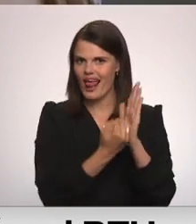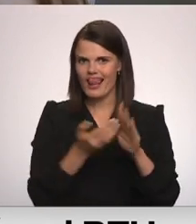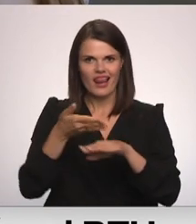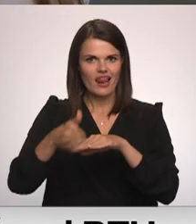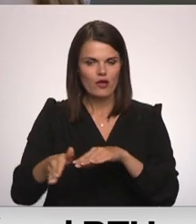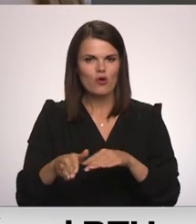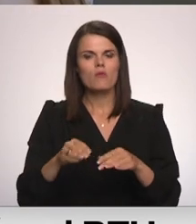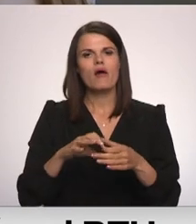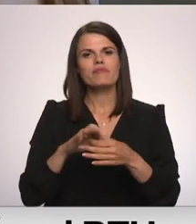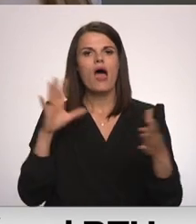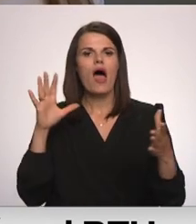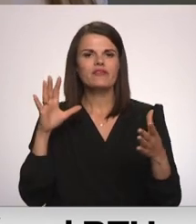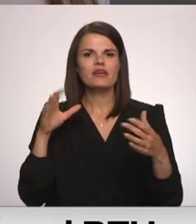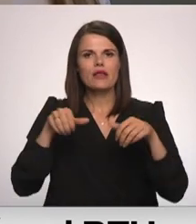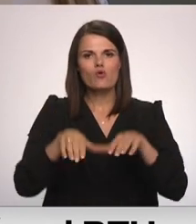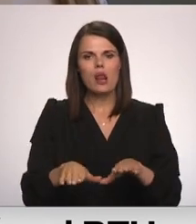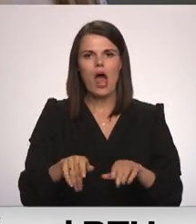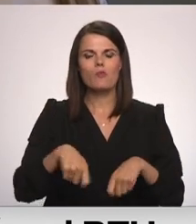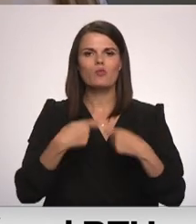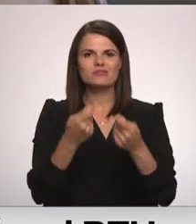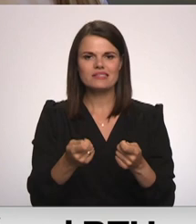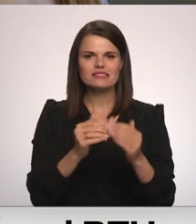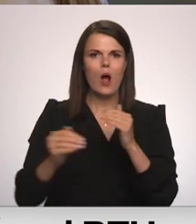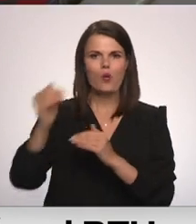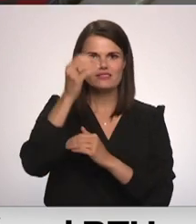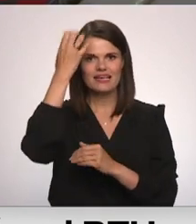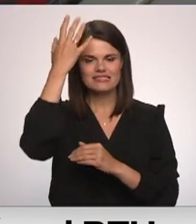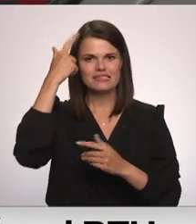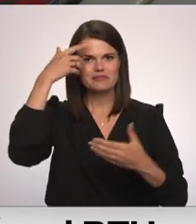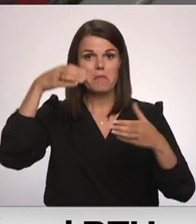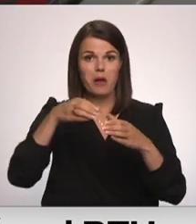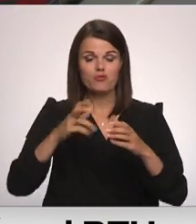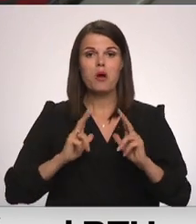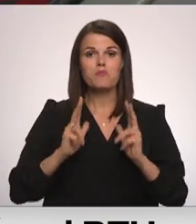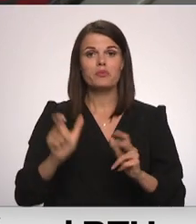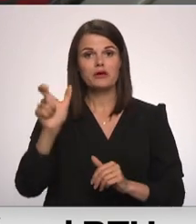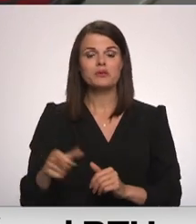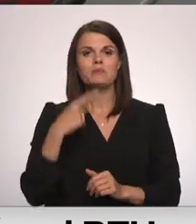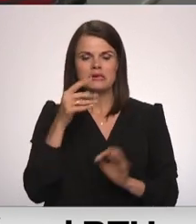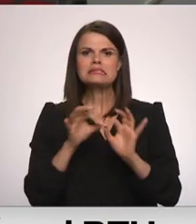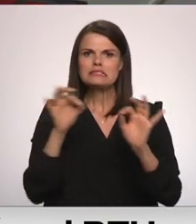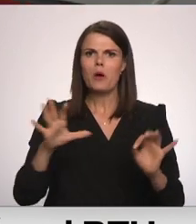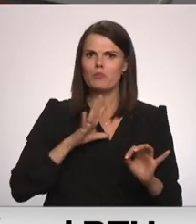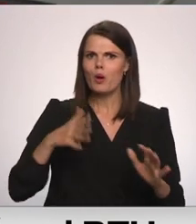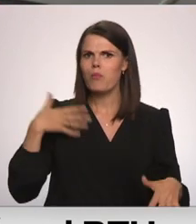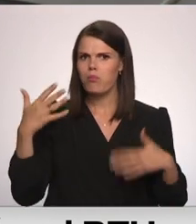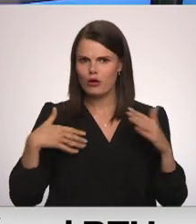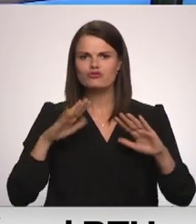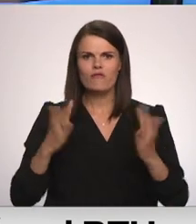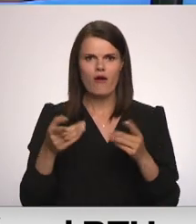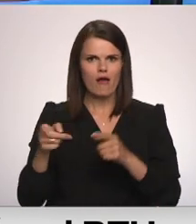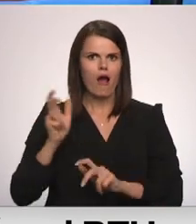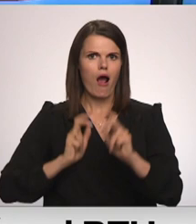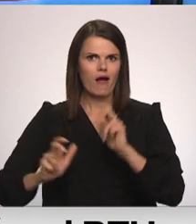Neatkarīgu atzinumu sniedza augstākās izglītības padome. Tās priekšsēdis atzīst, sākotnēji bijušas bažas vai jūrniecības